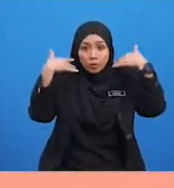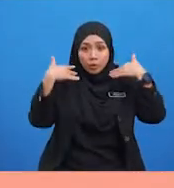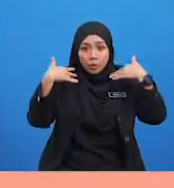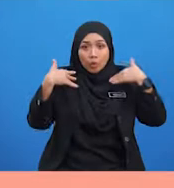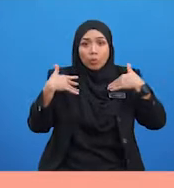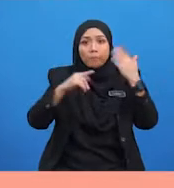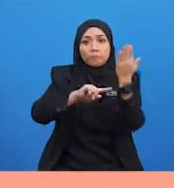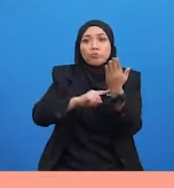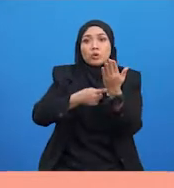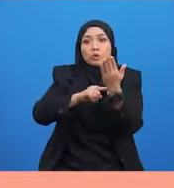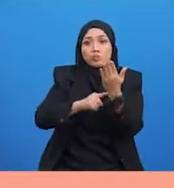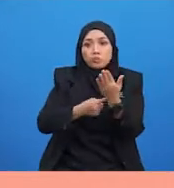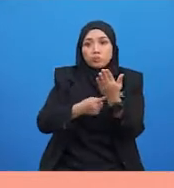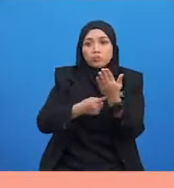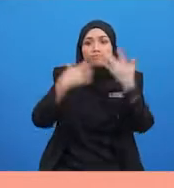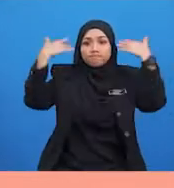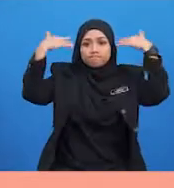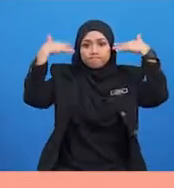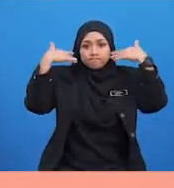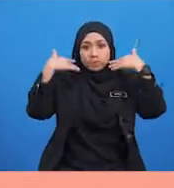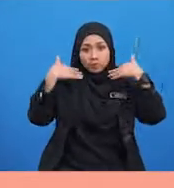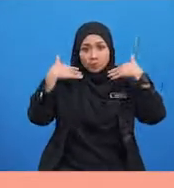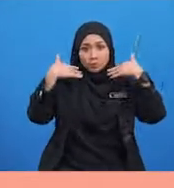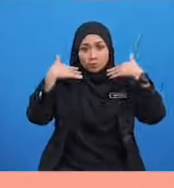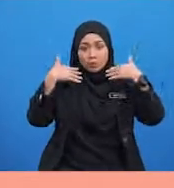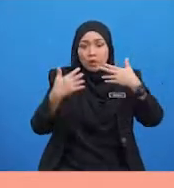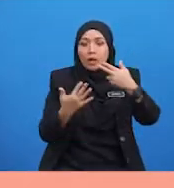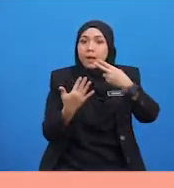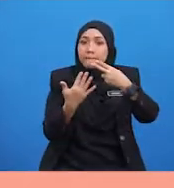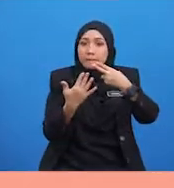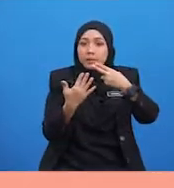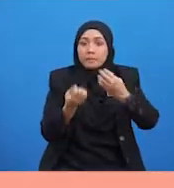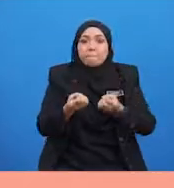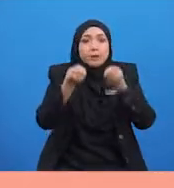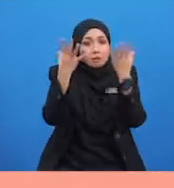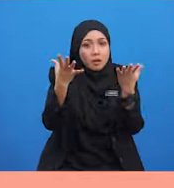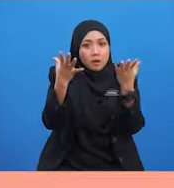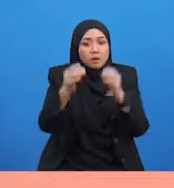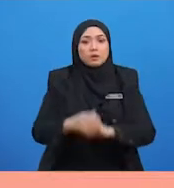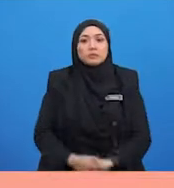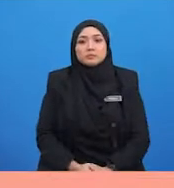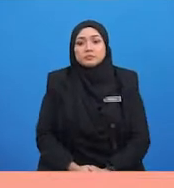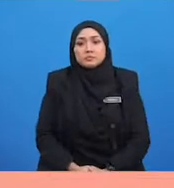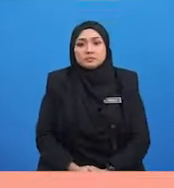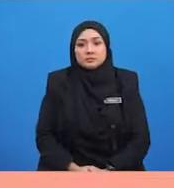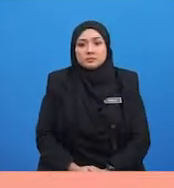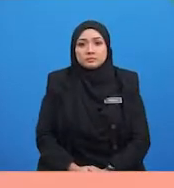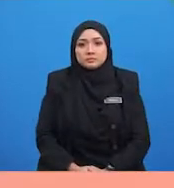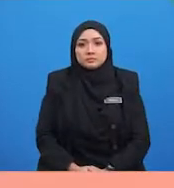Perpeluhan akan bermula dan penyenjatan peluh akan mengurangkan haba badan.